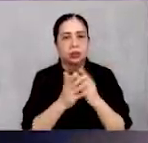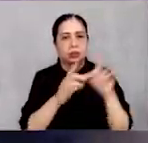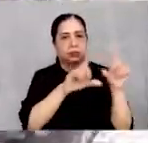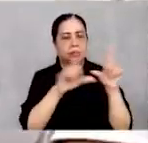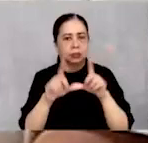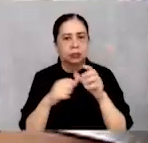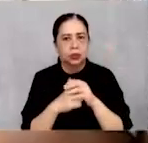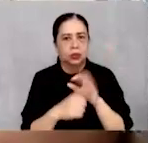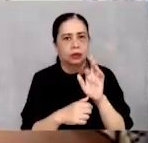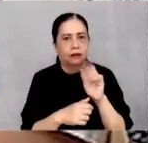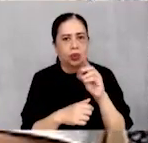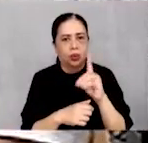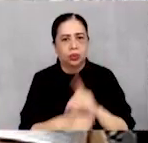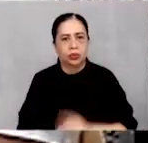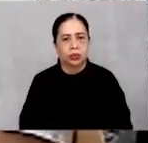fraud.